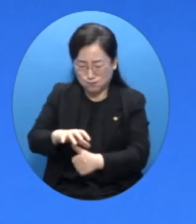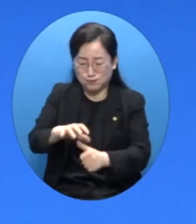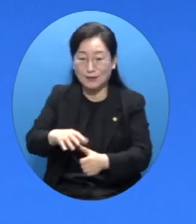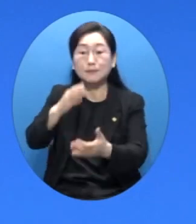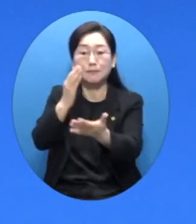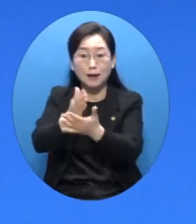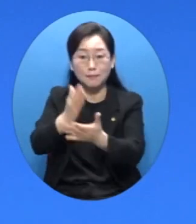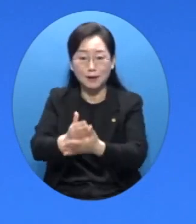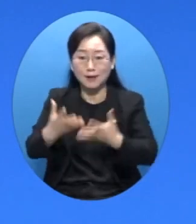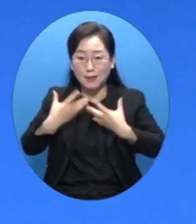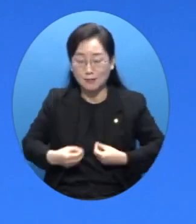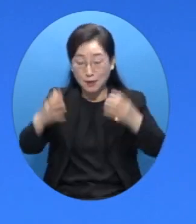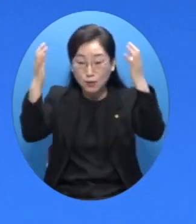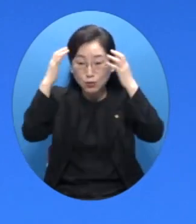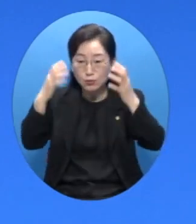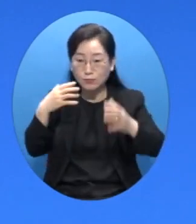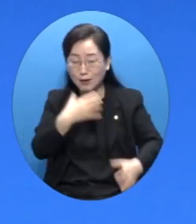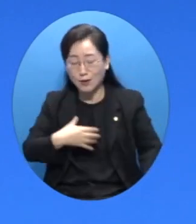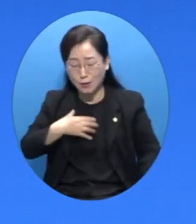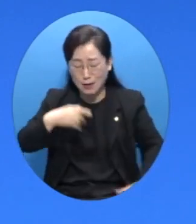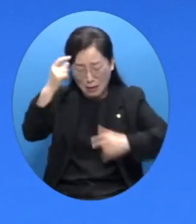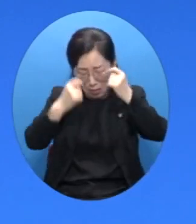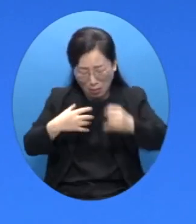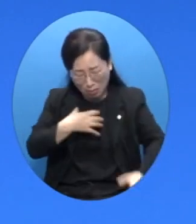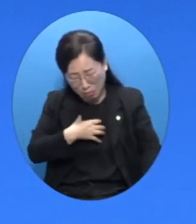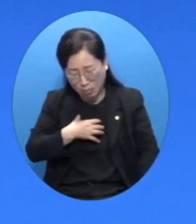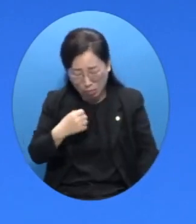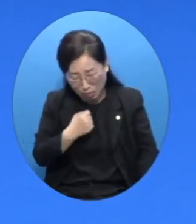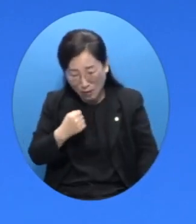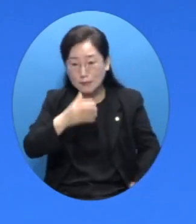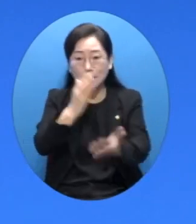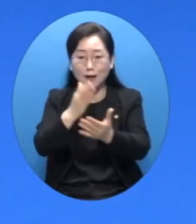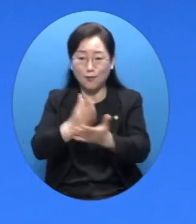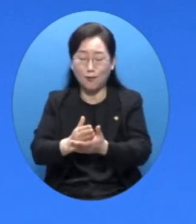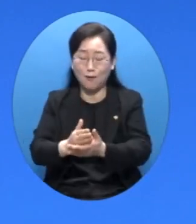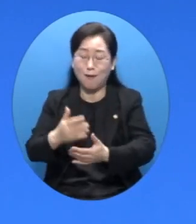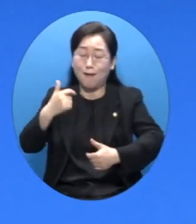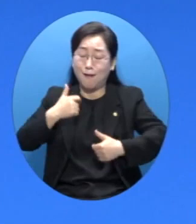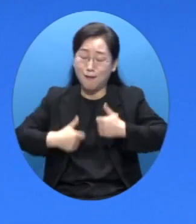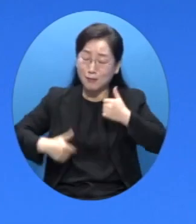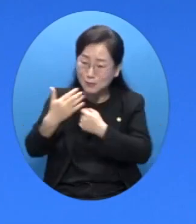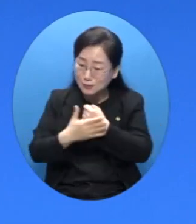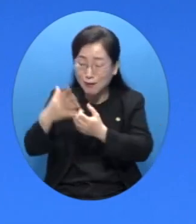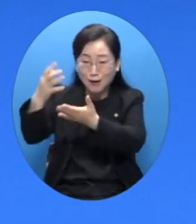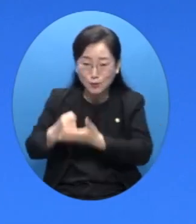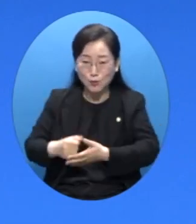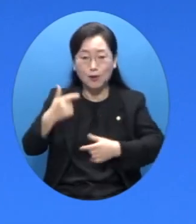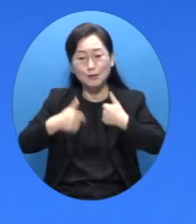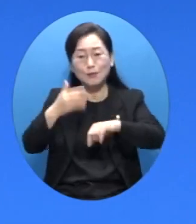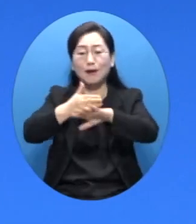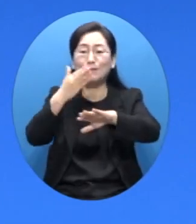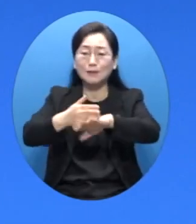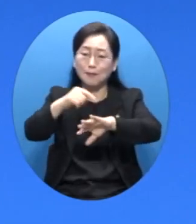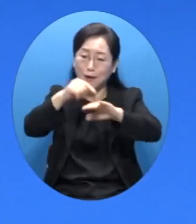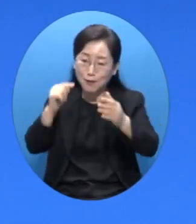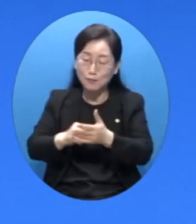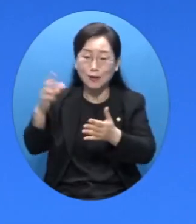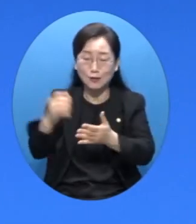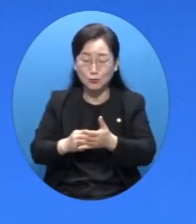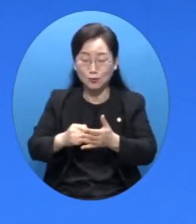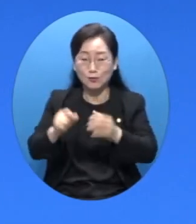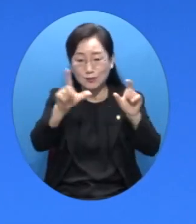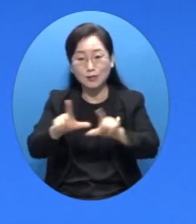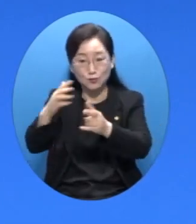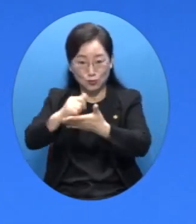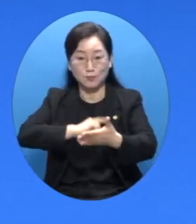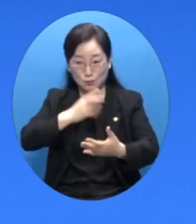말고 절망과 고통과 괴로움과 슬픔 속에 살지 말고 이제는 신의 축복을 누리며 기쁨으로 감사함으로 회복된 모습으로 살아온 여러분